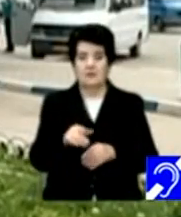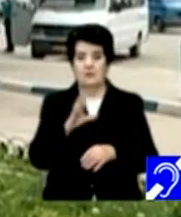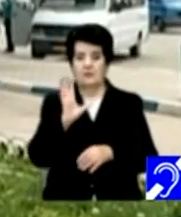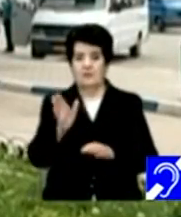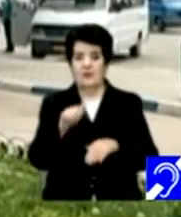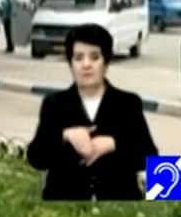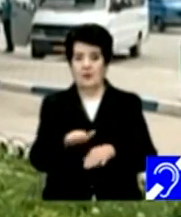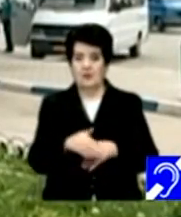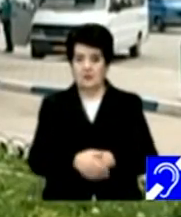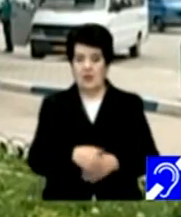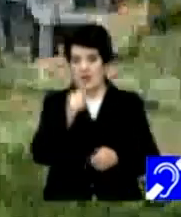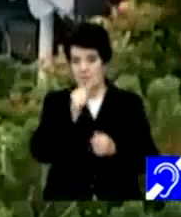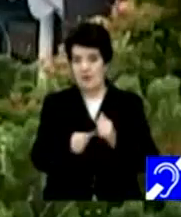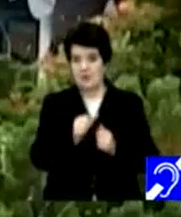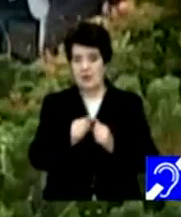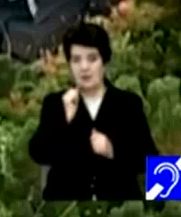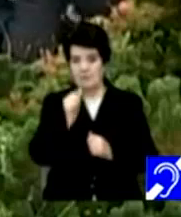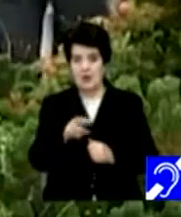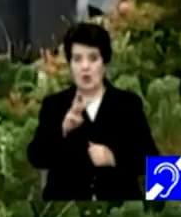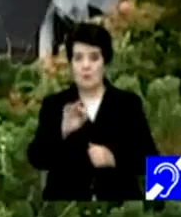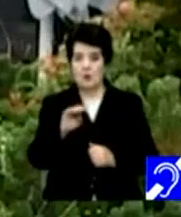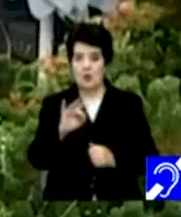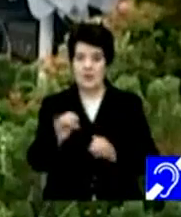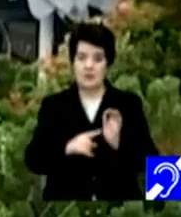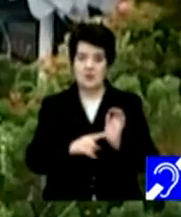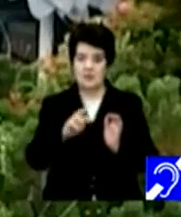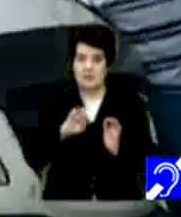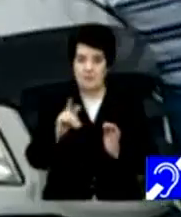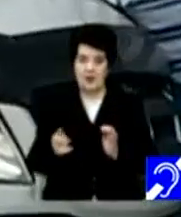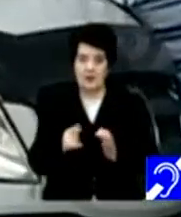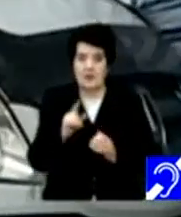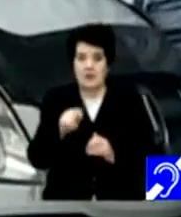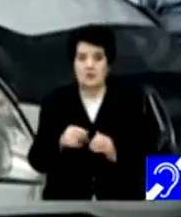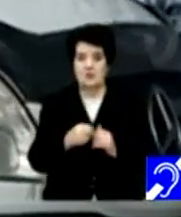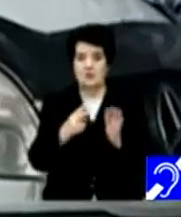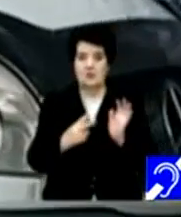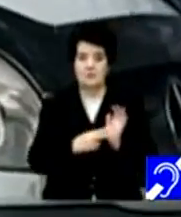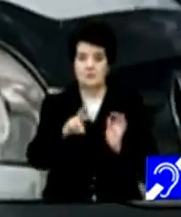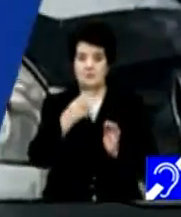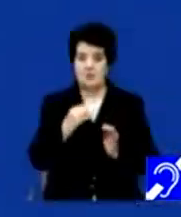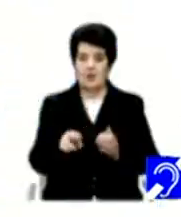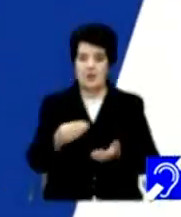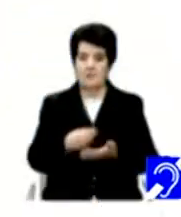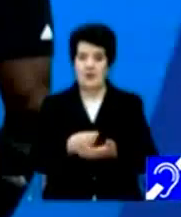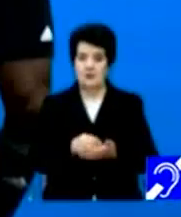că mâine motorina se scumpește cu 6 bani și prețul depășește pragul psihologic de 17 lei.